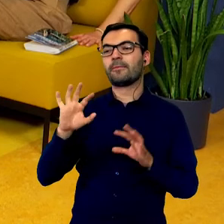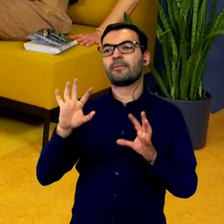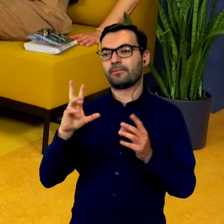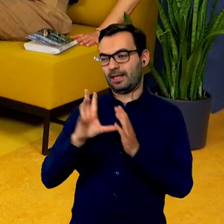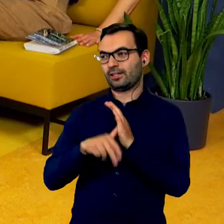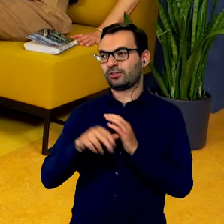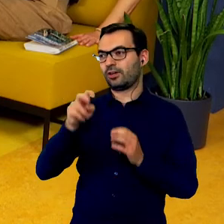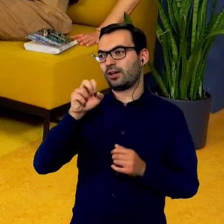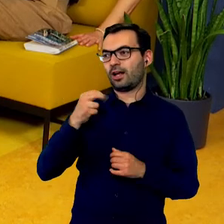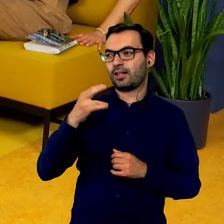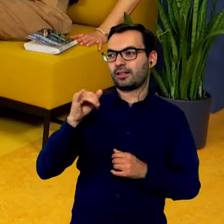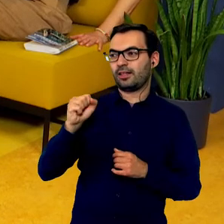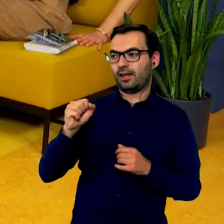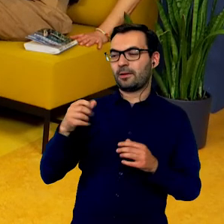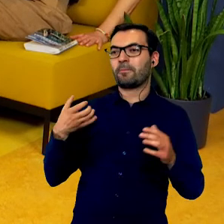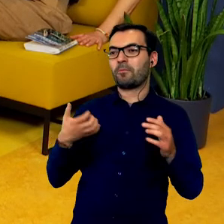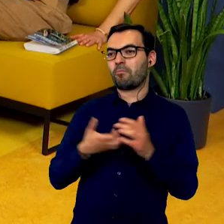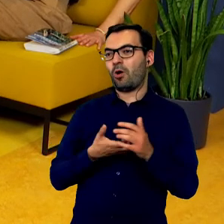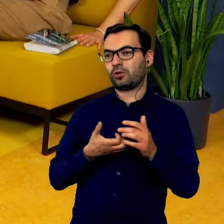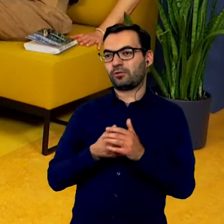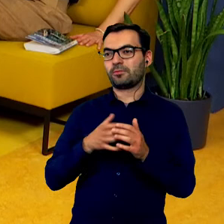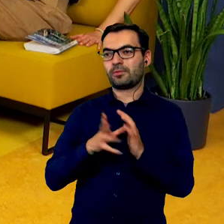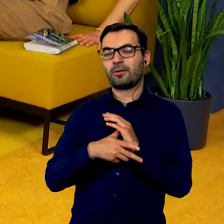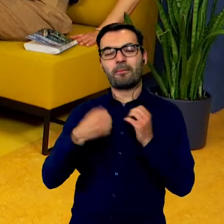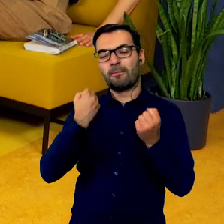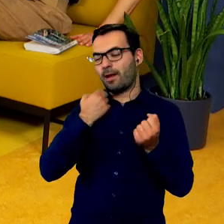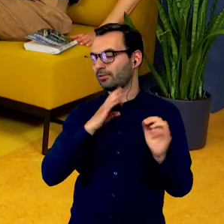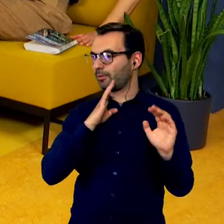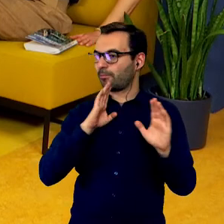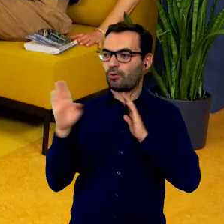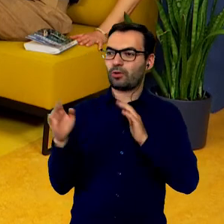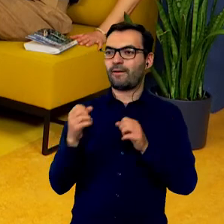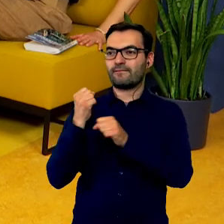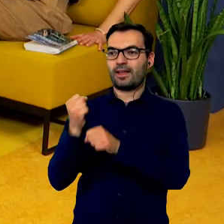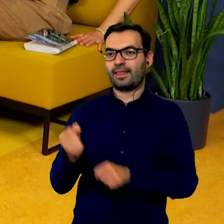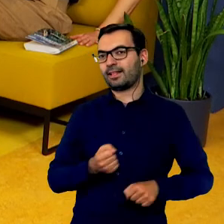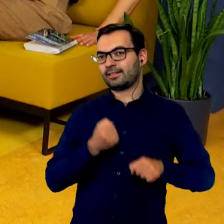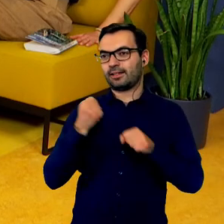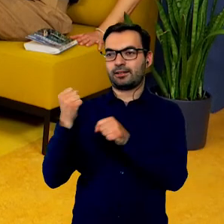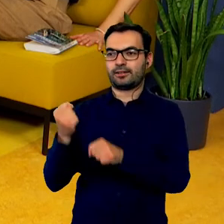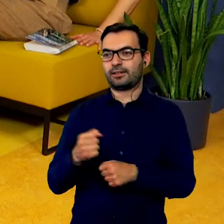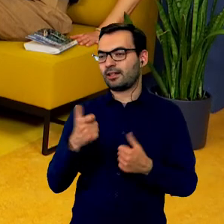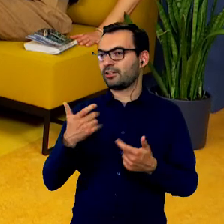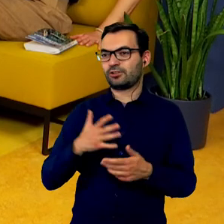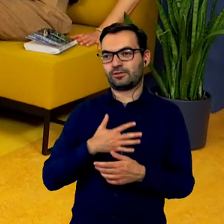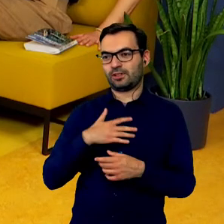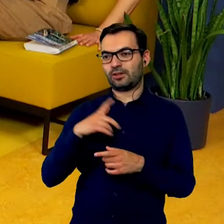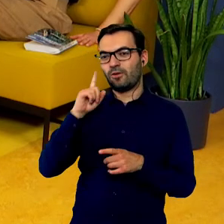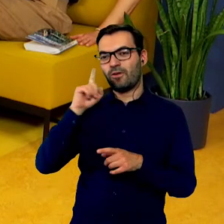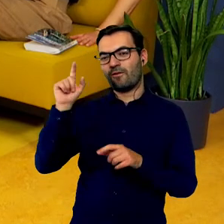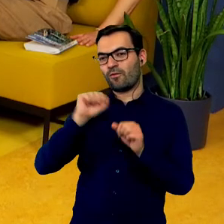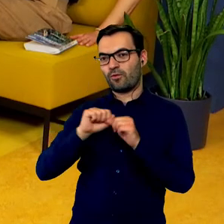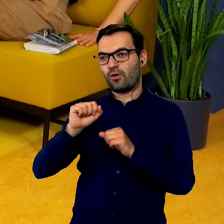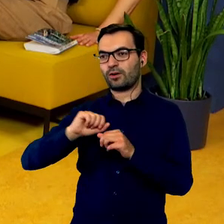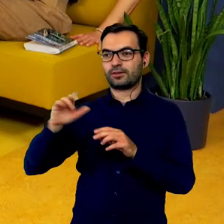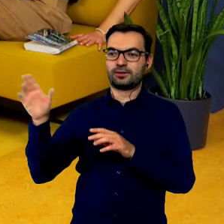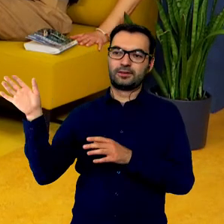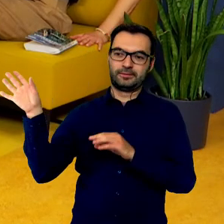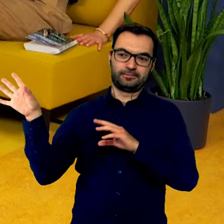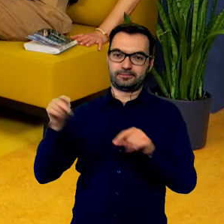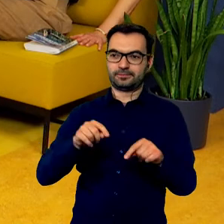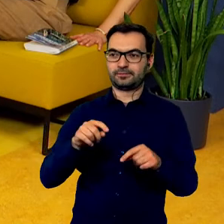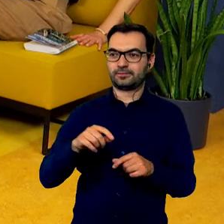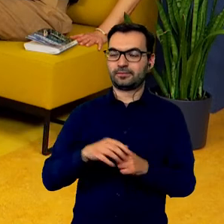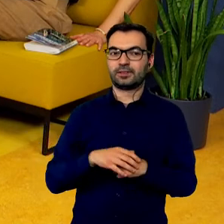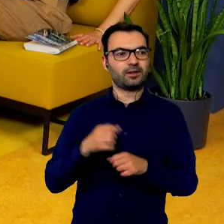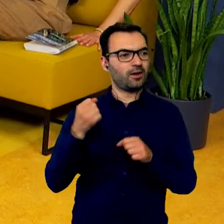to miasto portowe przypomina Wenecję. Nie dziwię się, że Wenecjanie tam się osiedlili, kochali to miasto, zostawili mnóstwo zabytków.